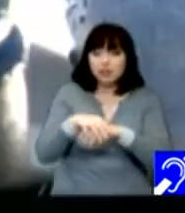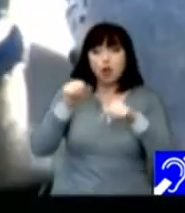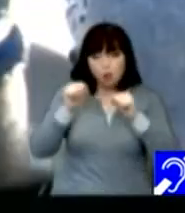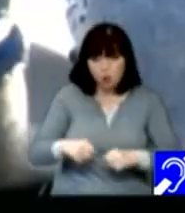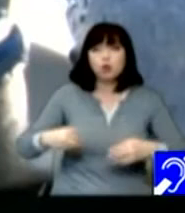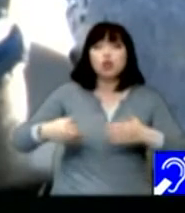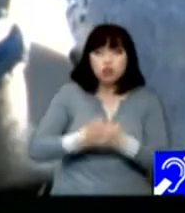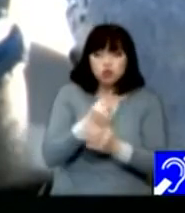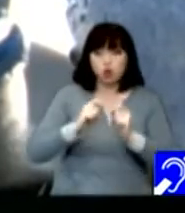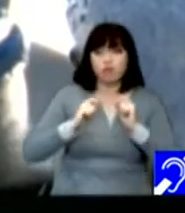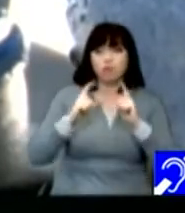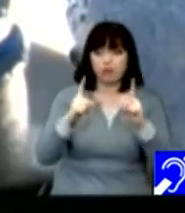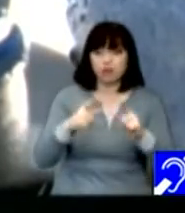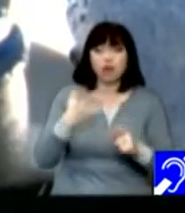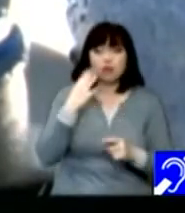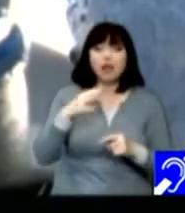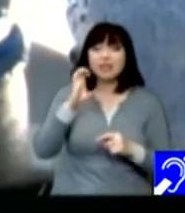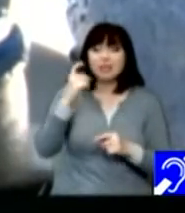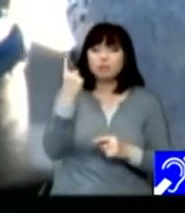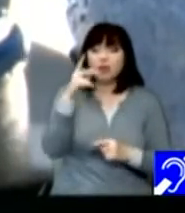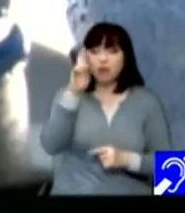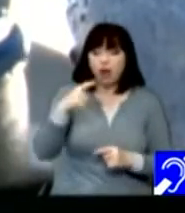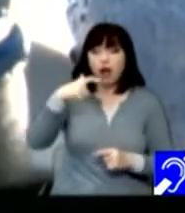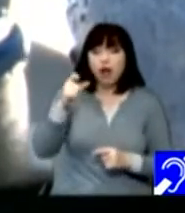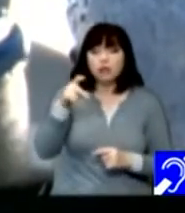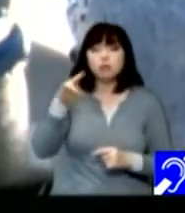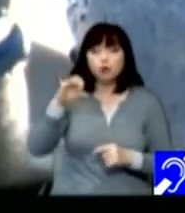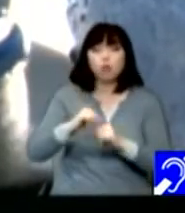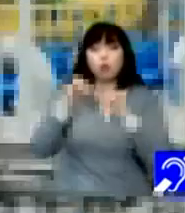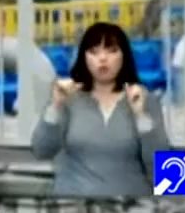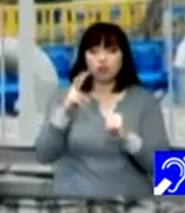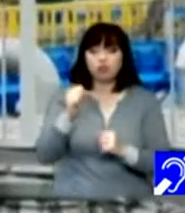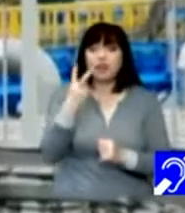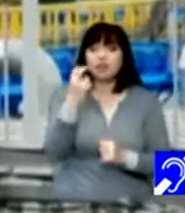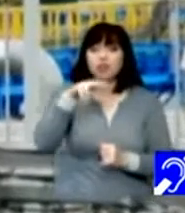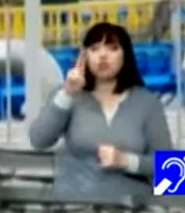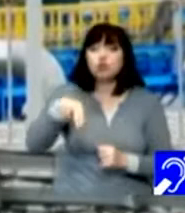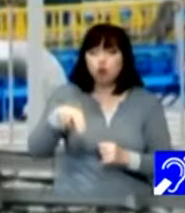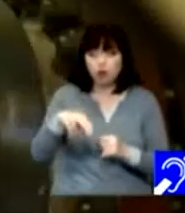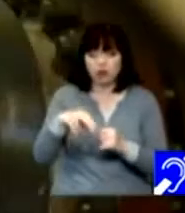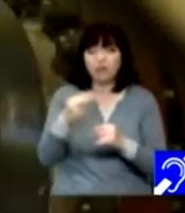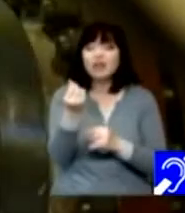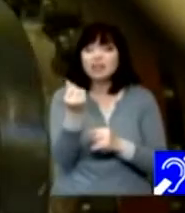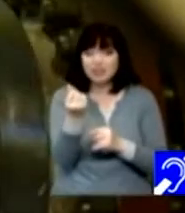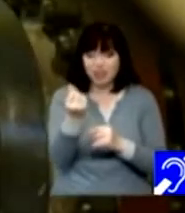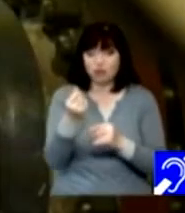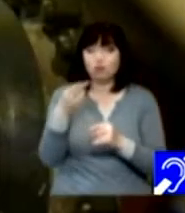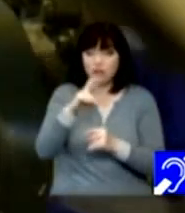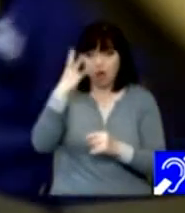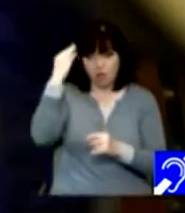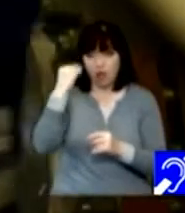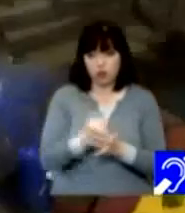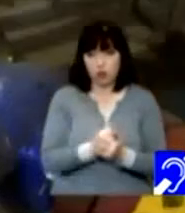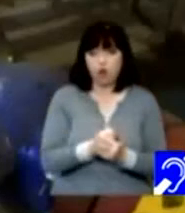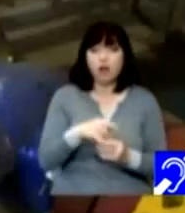din nou să crească după ce de la 1 ianuarie Gazprom a mărit cu $200 prețul de livrare al gazelor pentru Republica